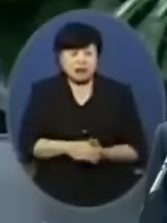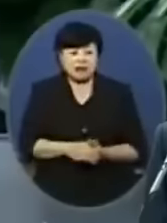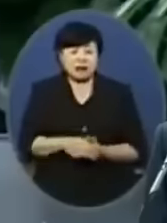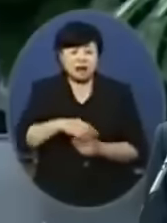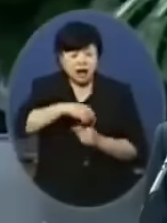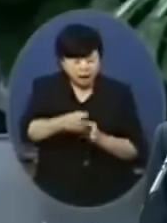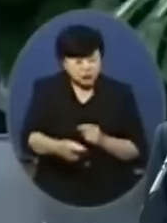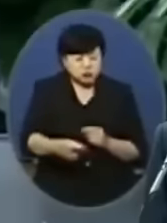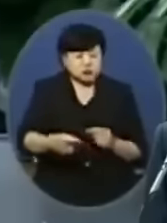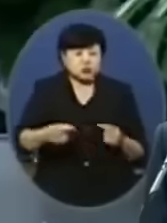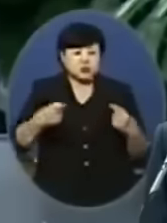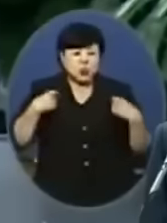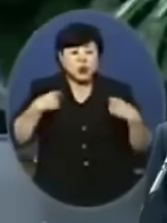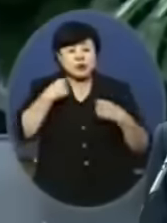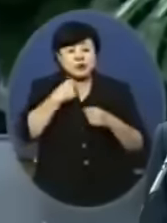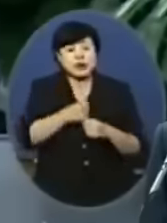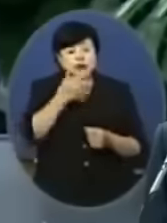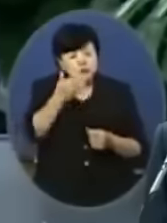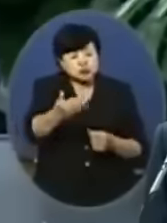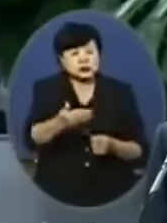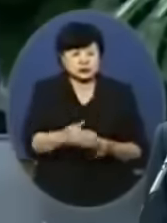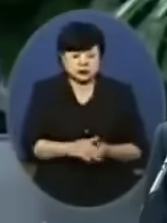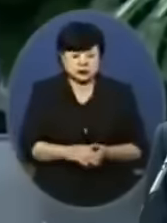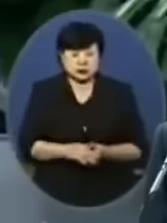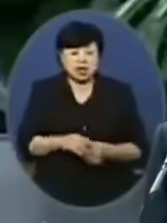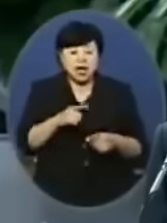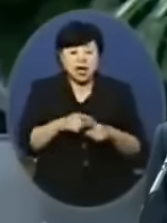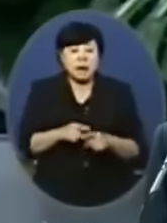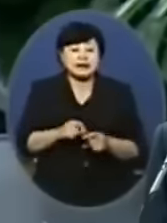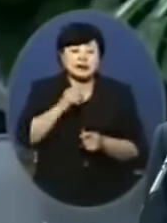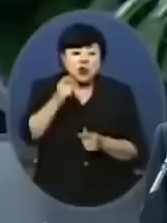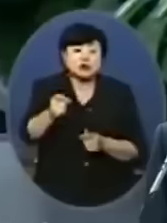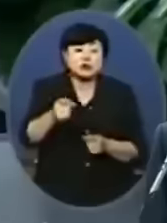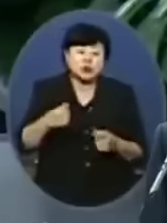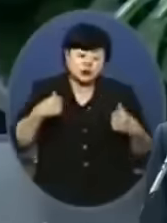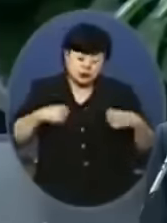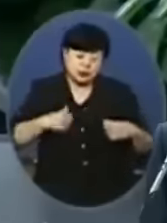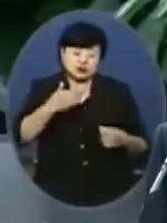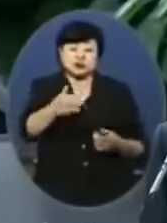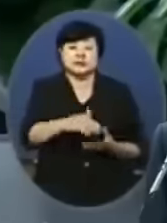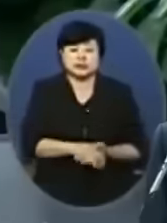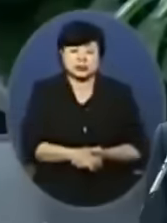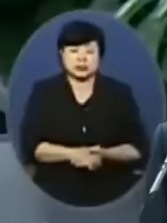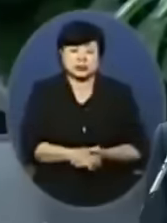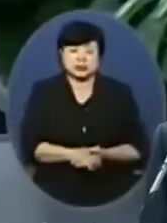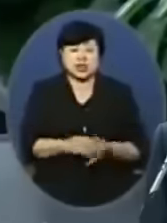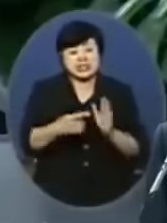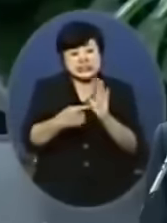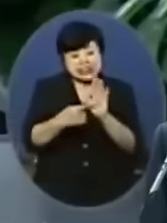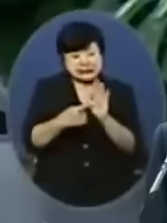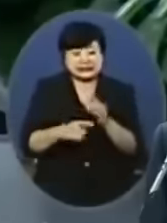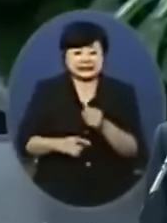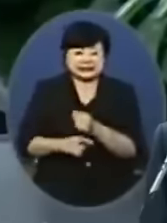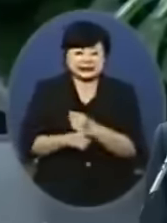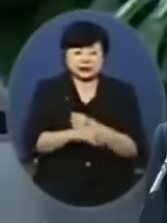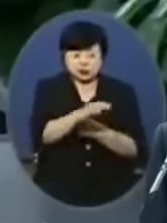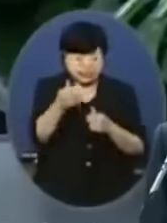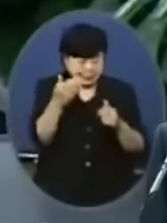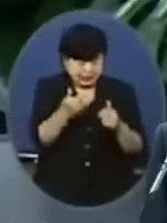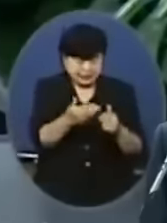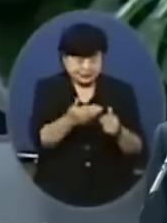가죽으로서 옷을 만들어 입혀서 반영구적인 옷을 입혀서 내보내는 것입니다. 상징적인 것입니다.